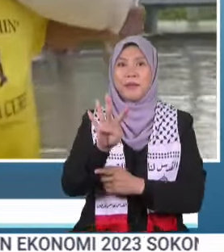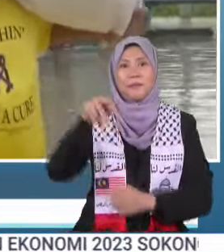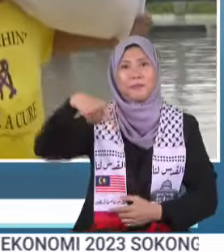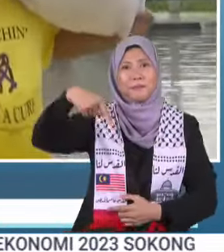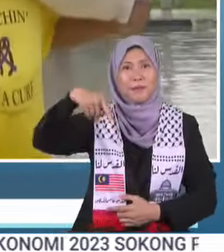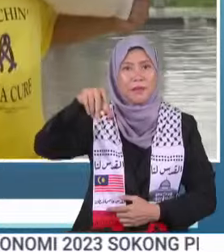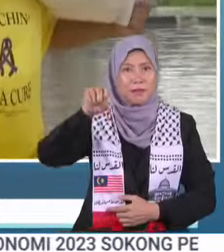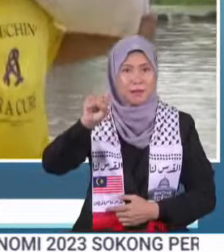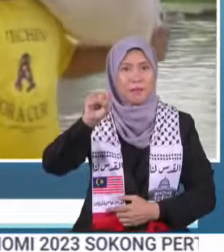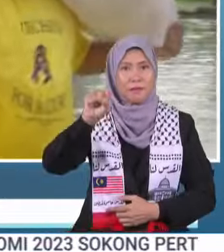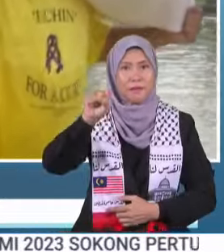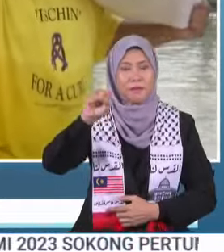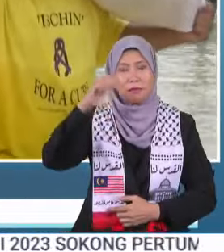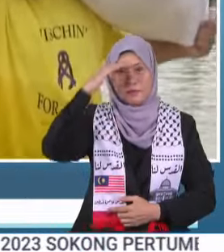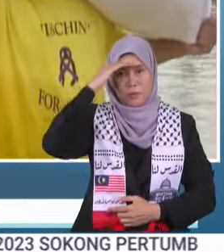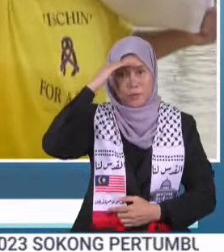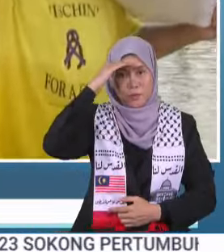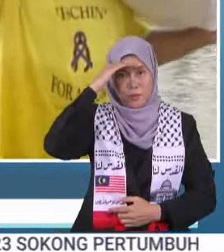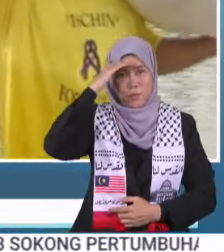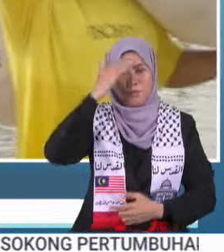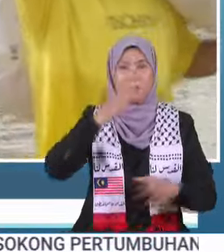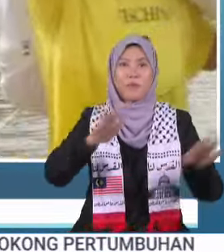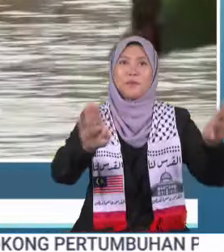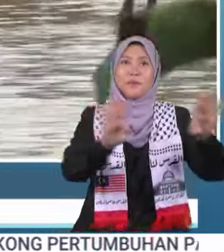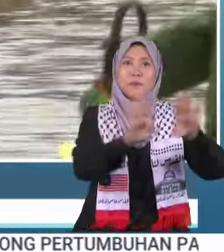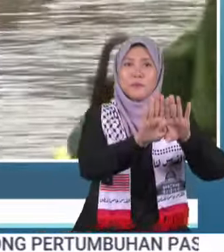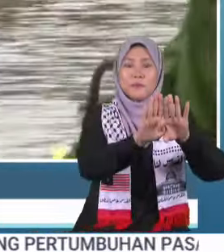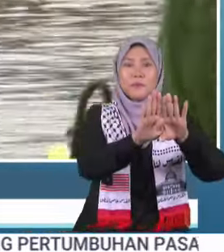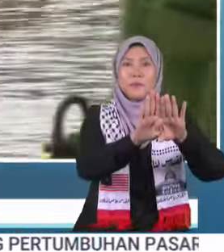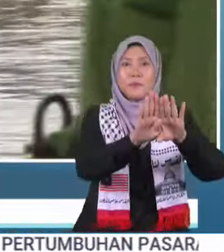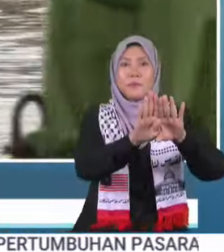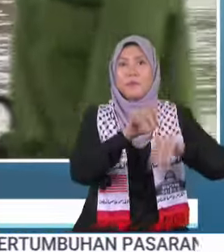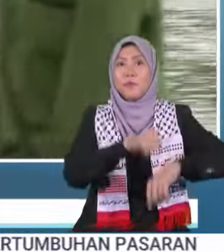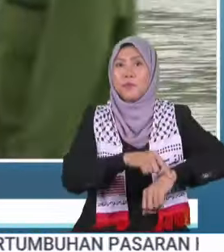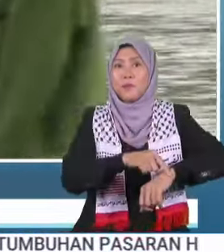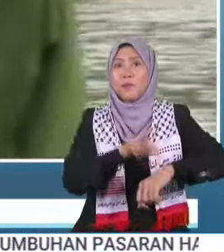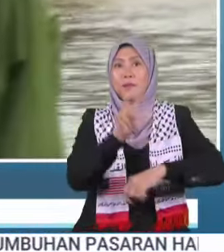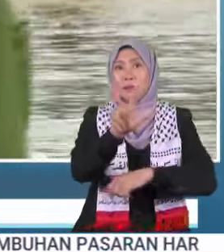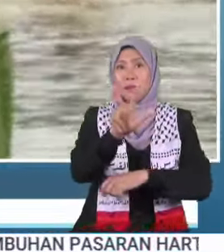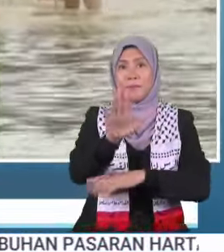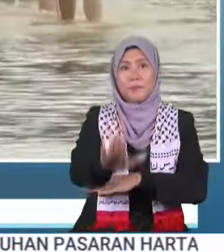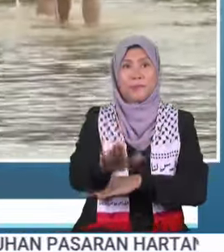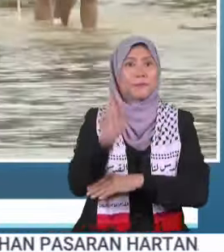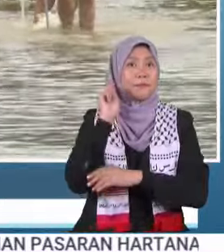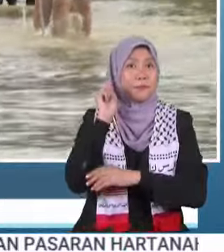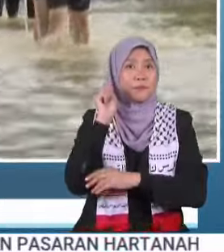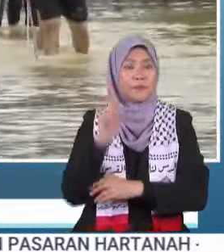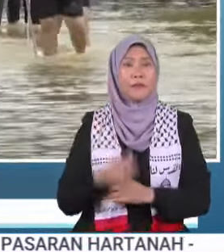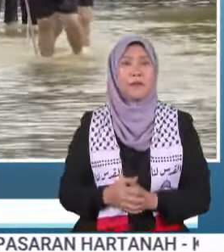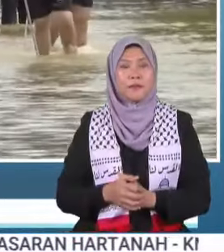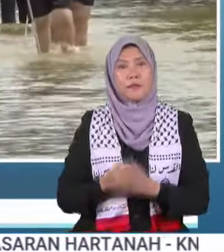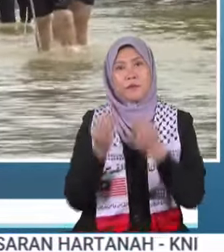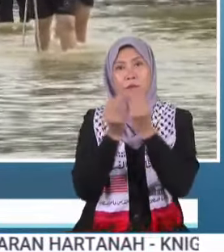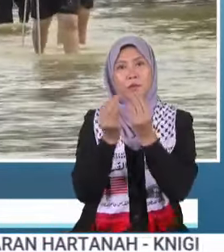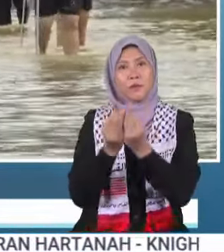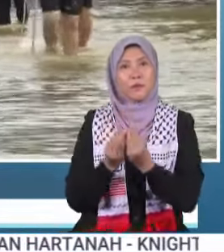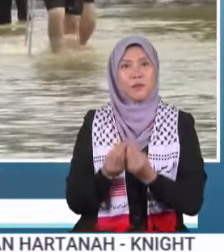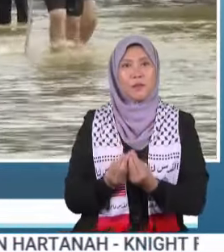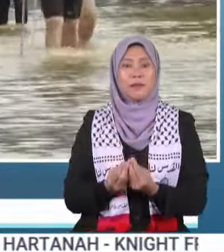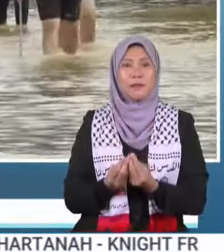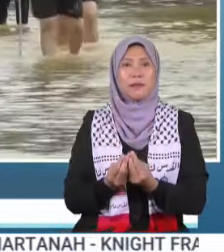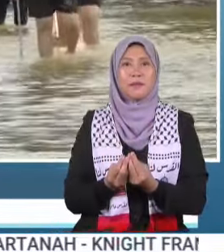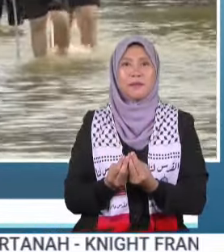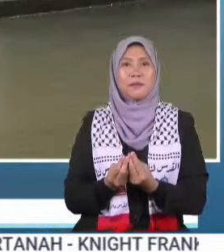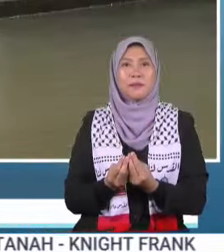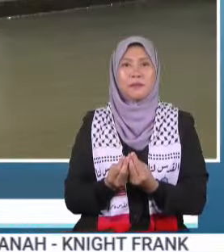PPS di Johor juga telah pun ditutup sekitar 3 petang tadi dengan angka